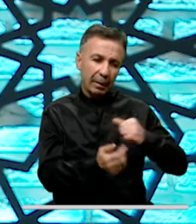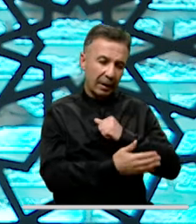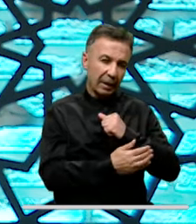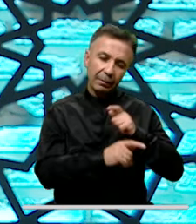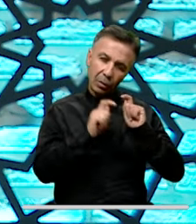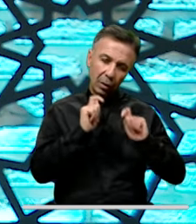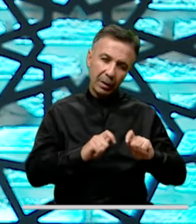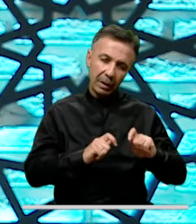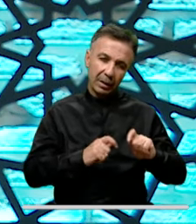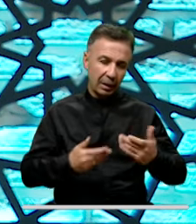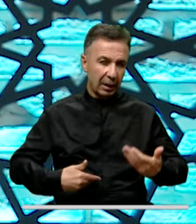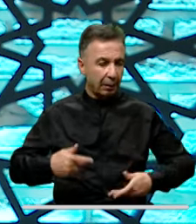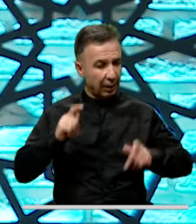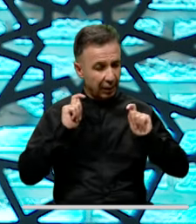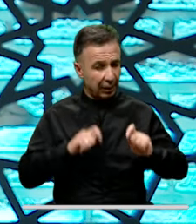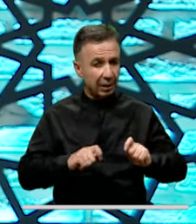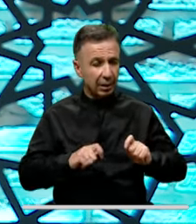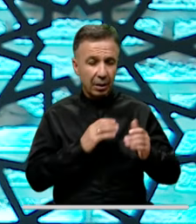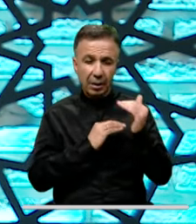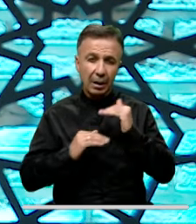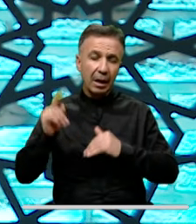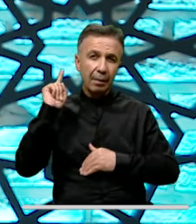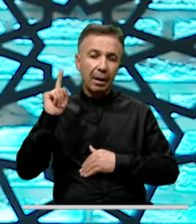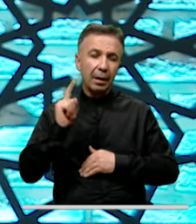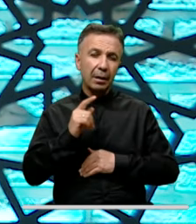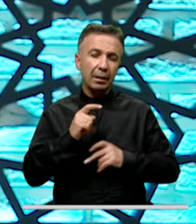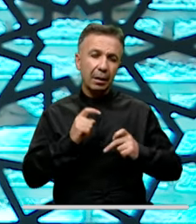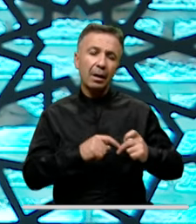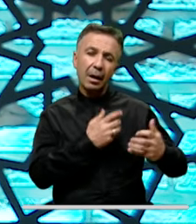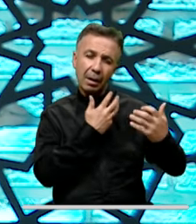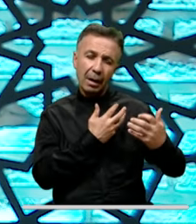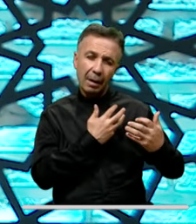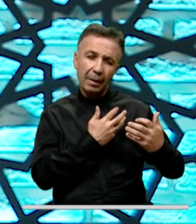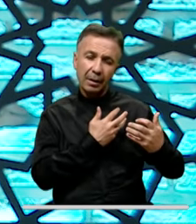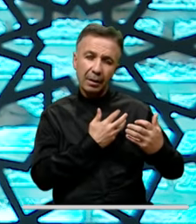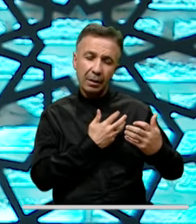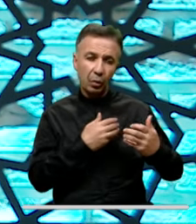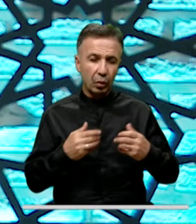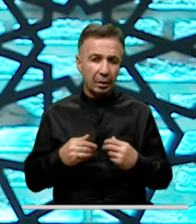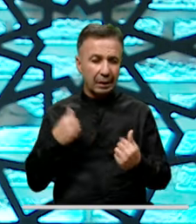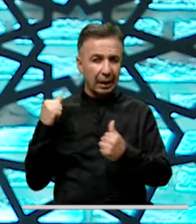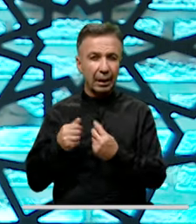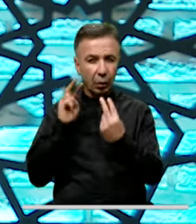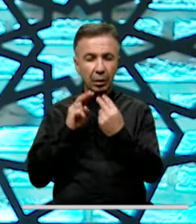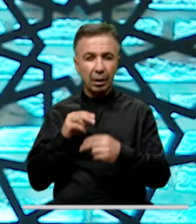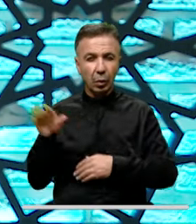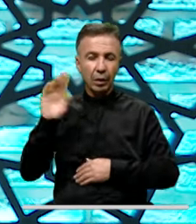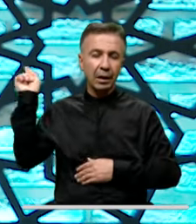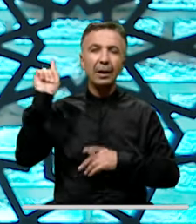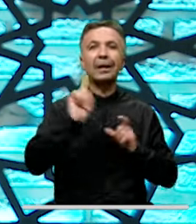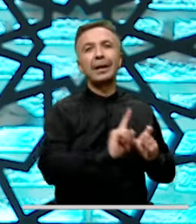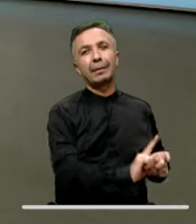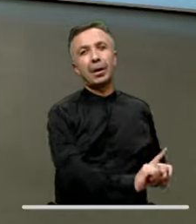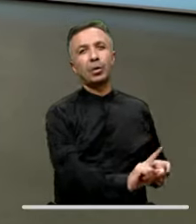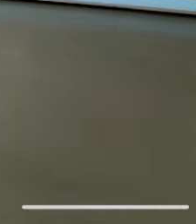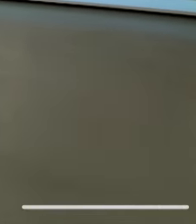onların hizmetini görür şekilde olacağız ki Cenab-ı Allah'ın rahmetini de cezbedelim. Tekrar görüşünceye dek hoşça kalın. Allah'a emanet